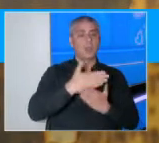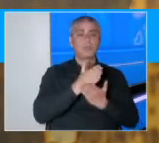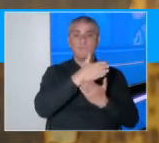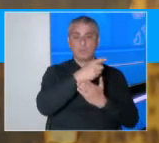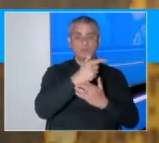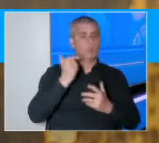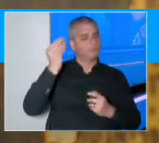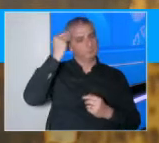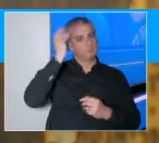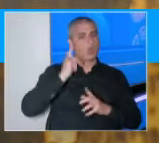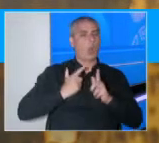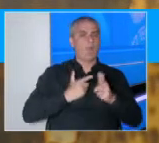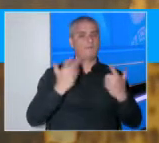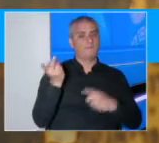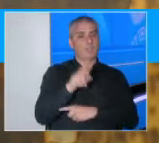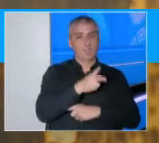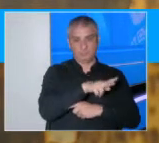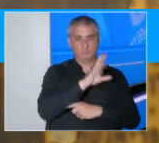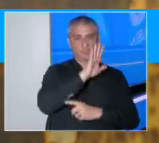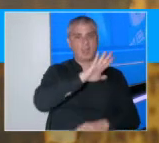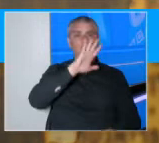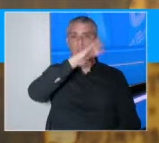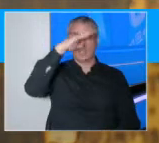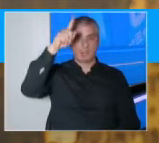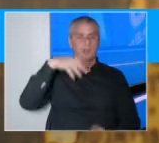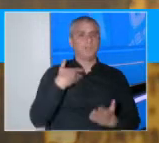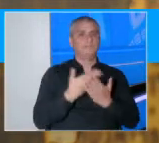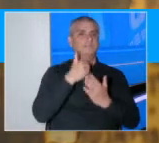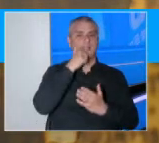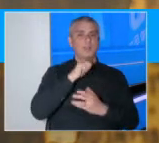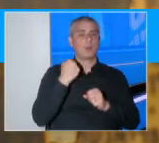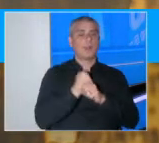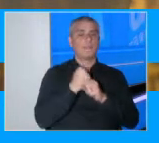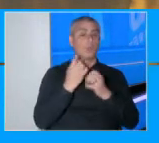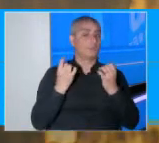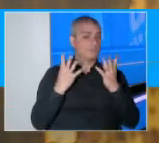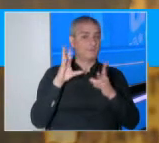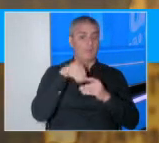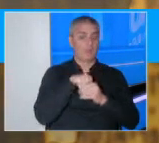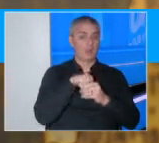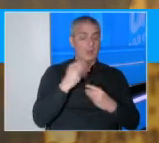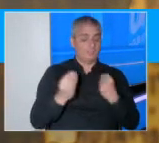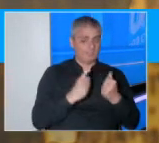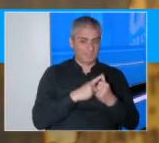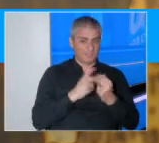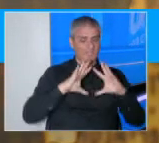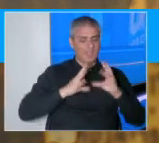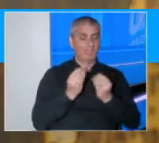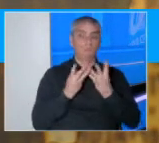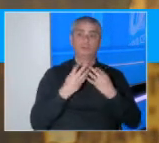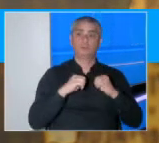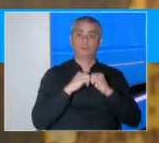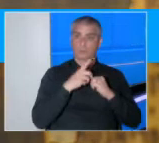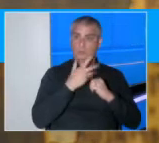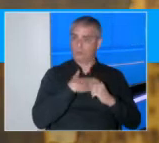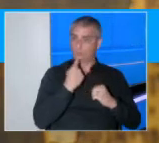בעקבות לוחמים ונופלים של אצבע הגליל. המיזם מציע טיול ופעילות בטבע, כוללים משחקים וגיבוש משפחתי.